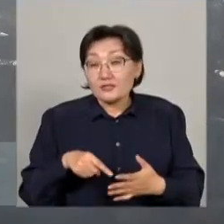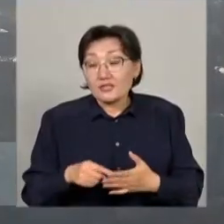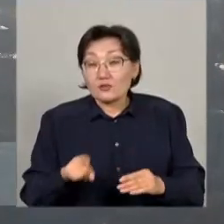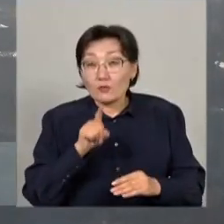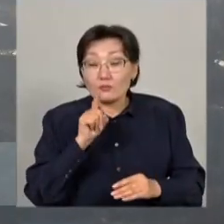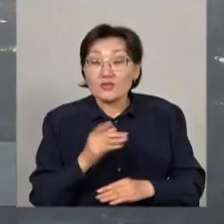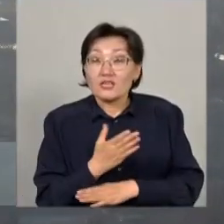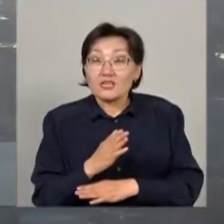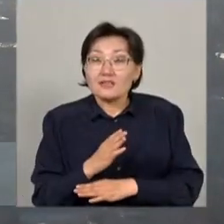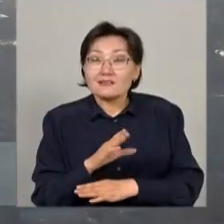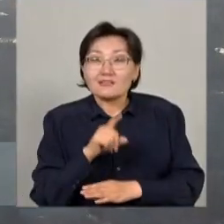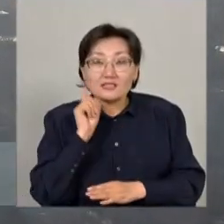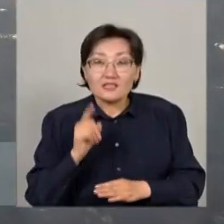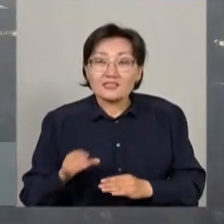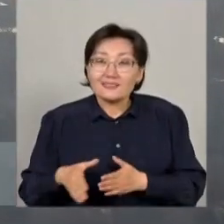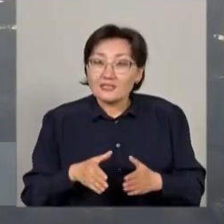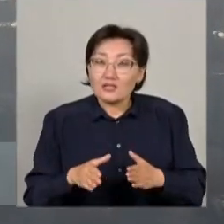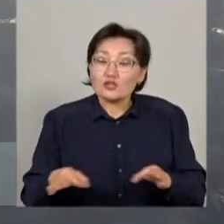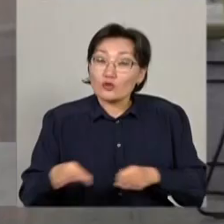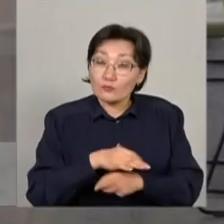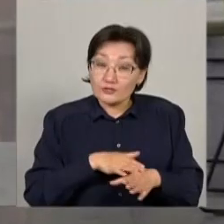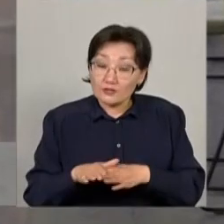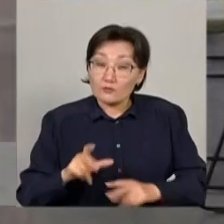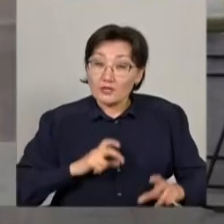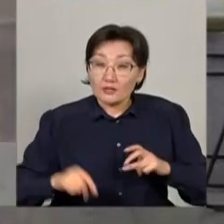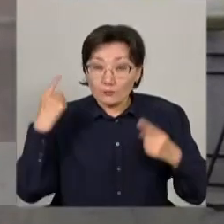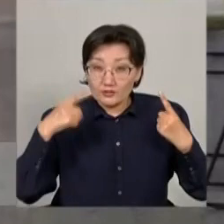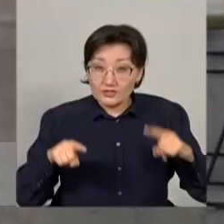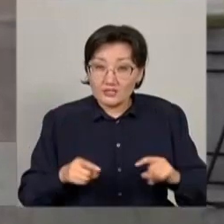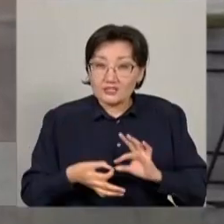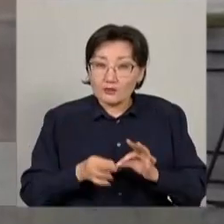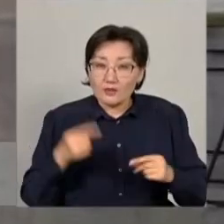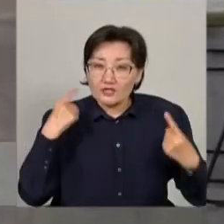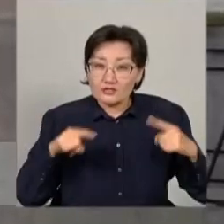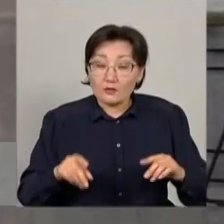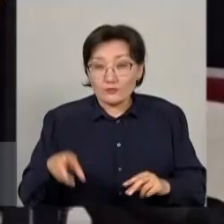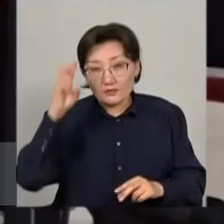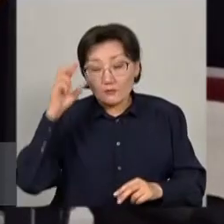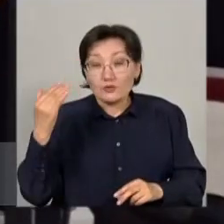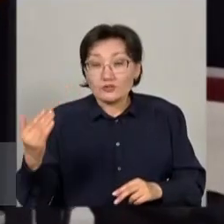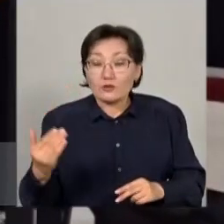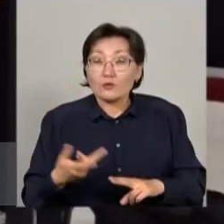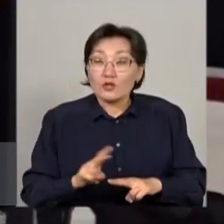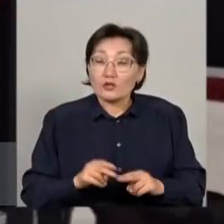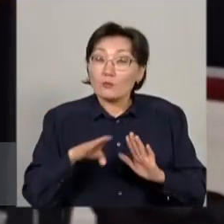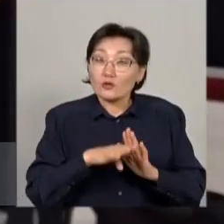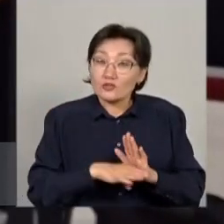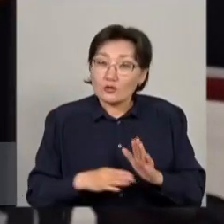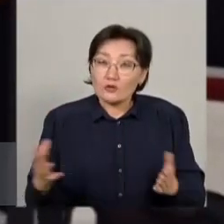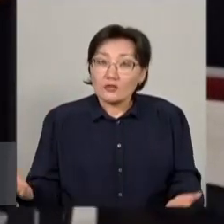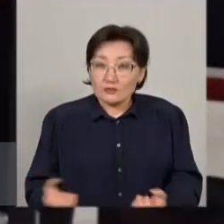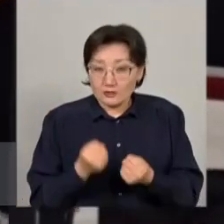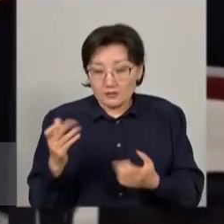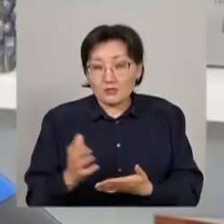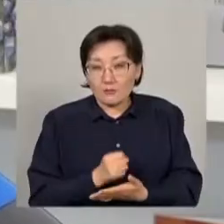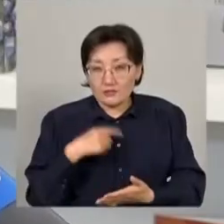жасыл дәліз жобасын іске асырып жатыр екен. Ғалымдар мен студенттер ойлап тапқан тың идеяның мемлекет тарапынан осы бағдарламада қолдау